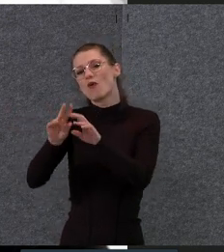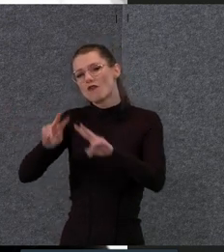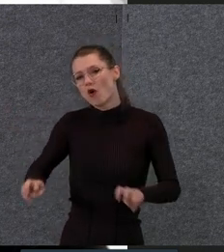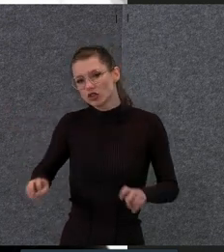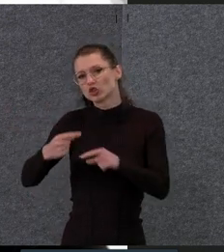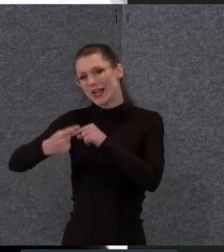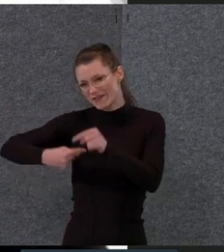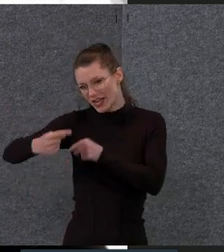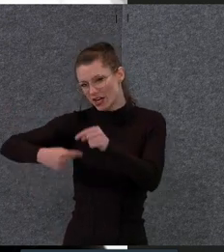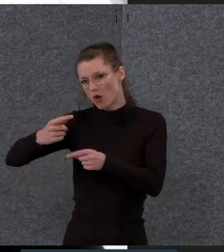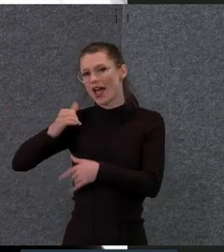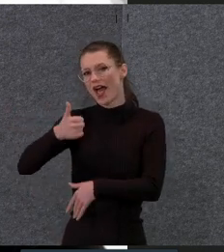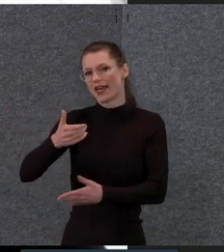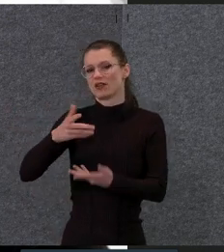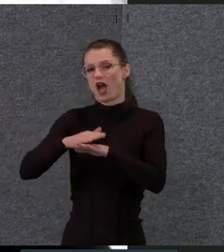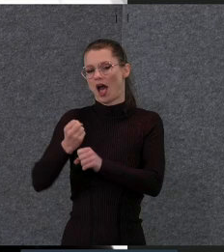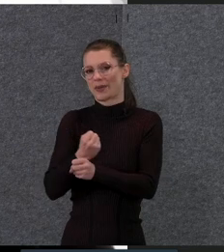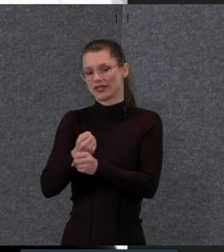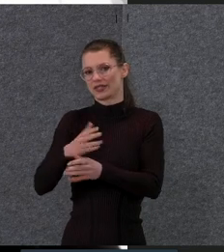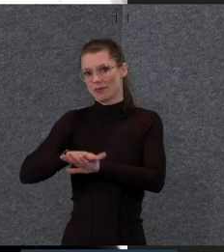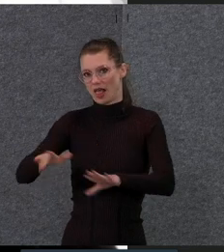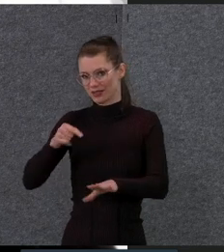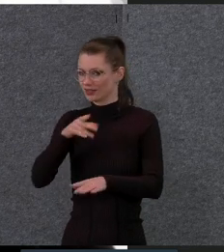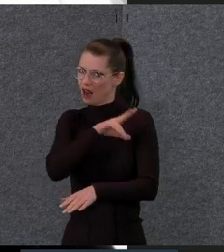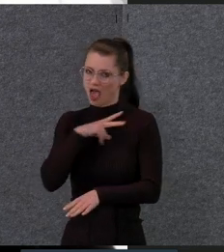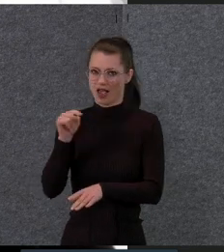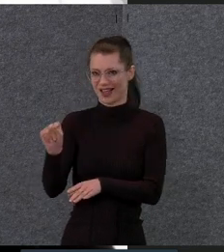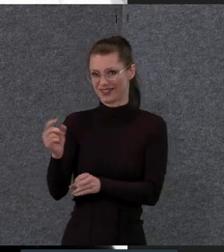und Entwicklung eine Stelle besitzt habe, gearbeitet.